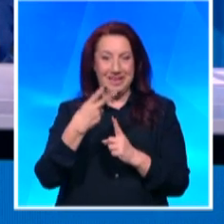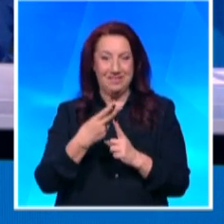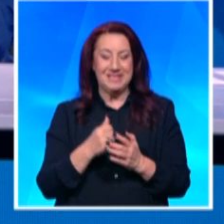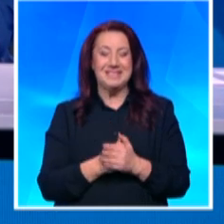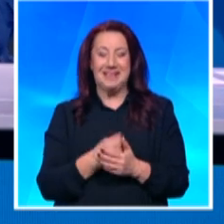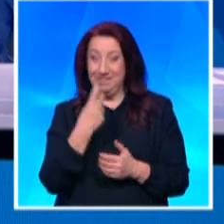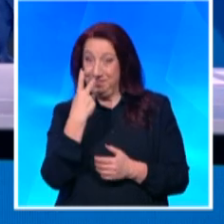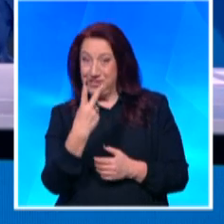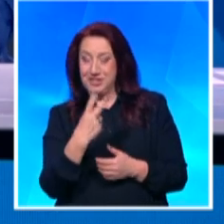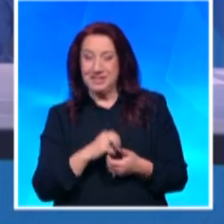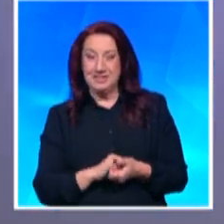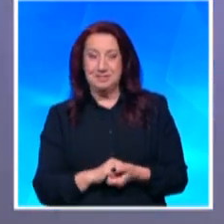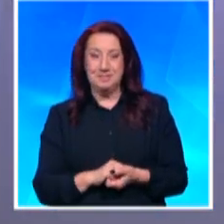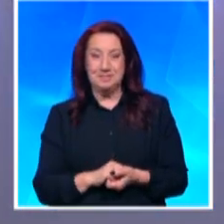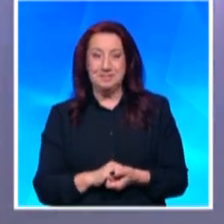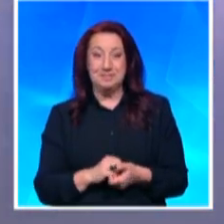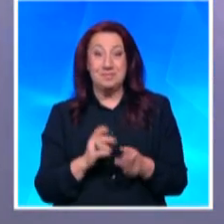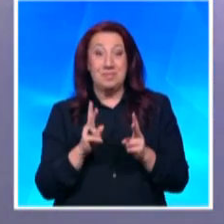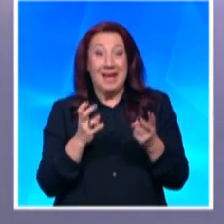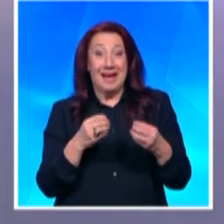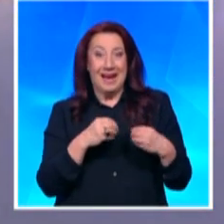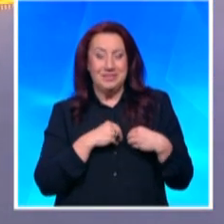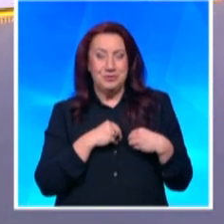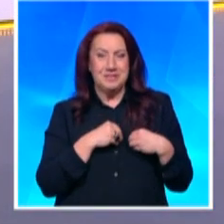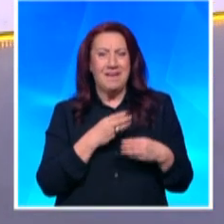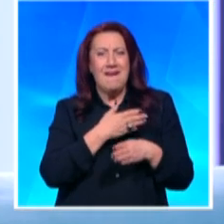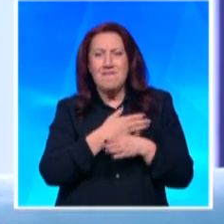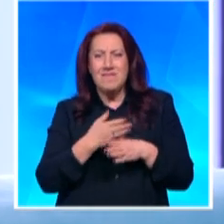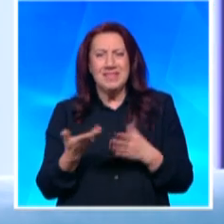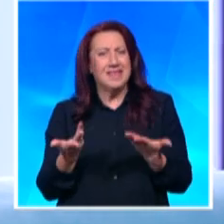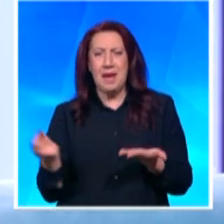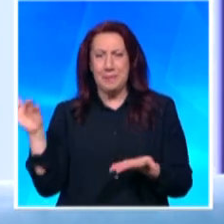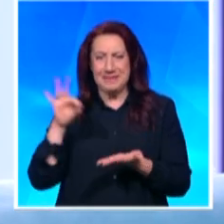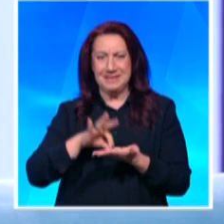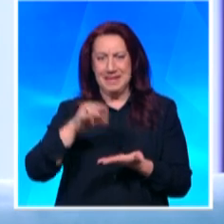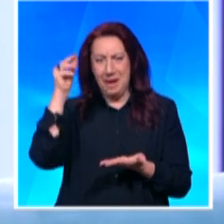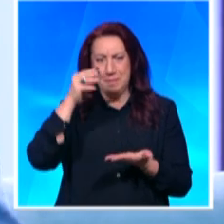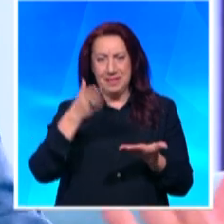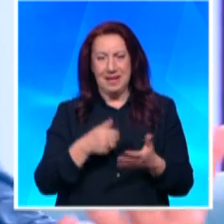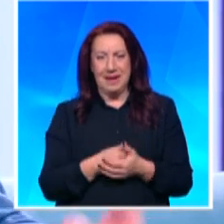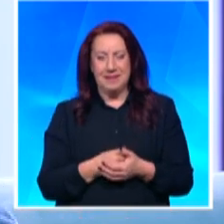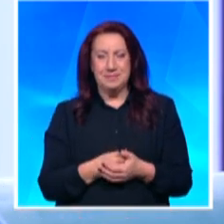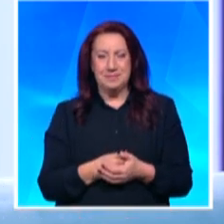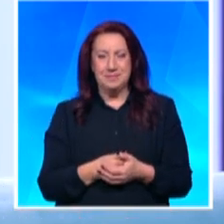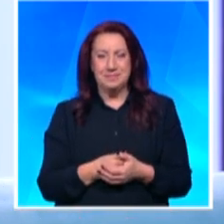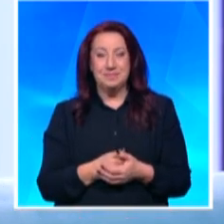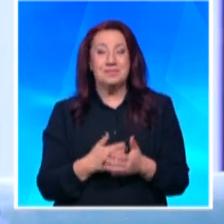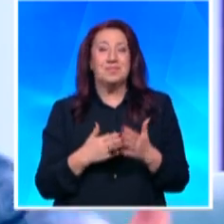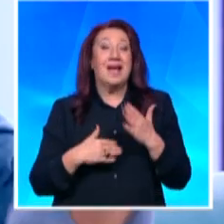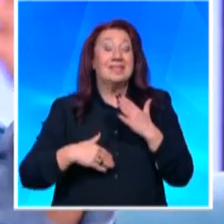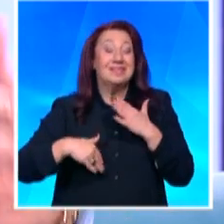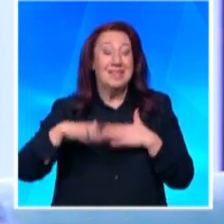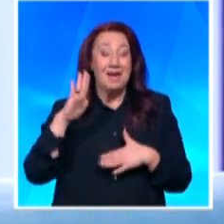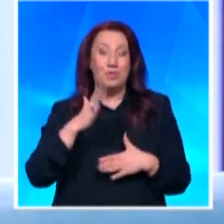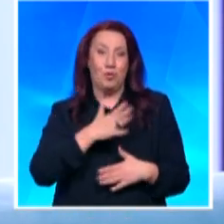Петя Дикова. Как се чувствате всеки път, когато дойдете в България? Да вам кажем, да не бъде... Най-много обичам да пея в